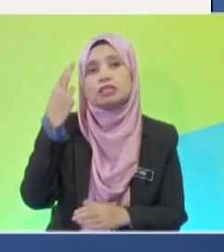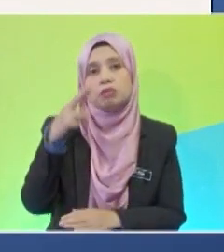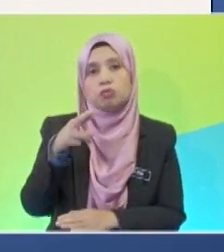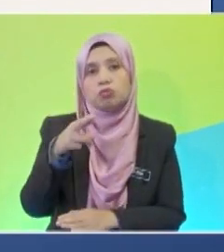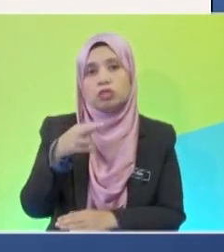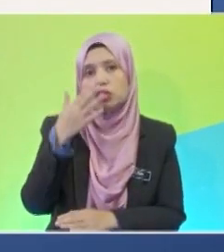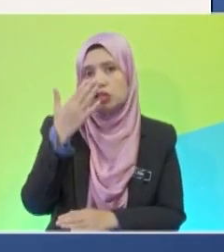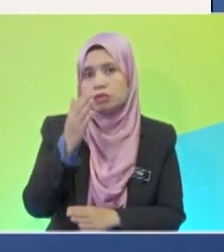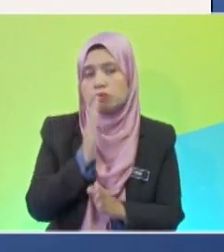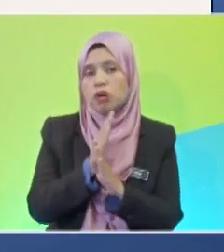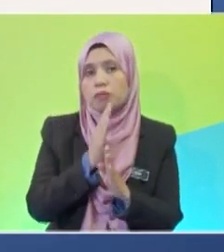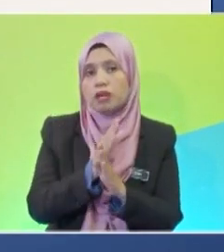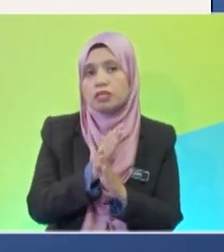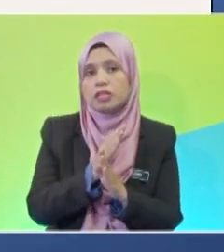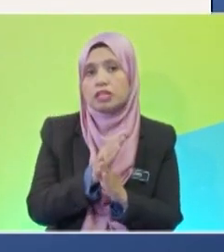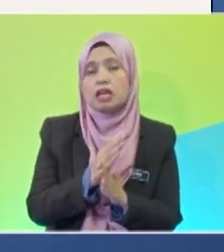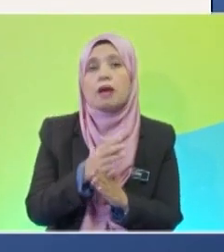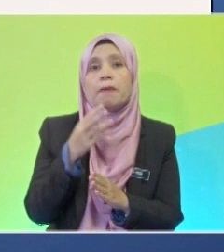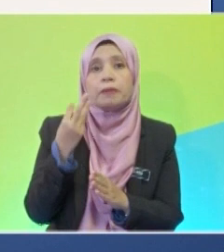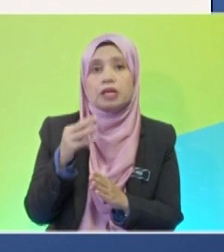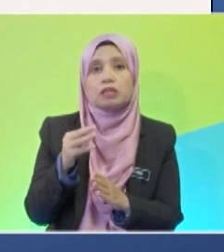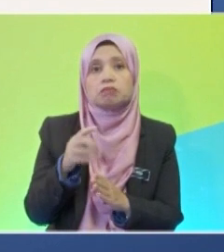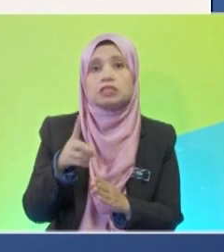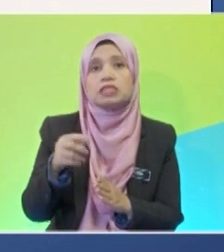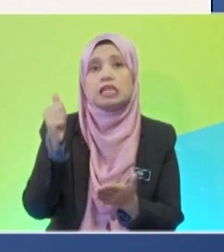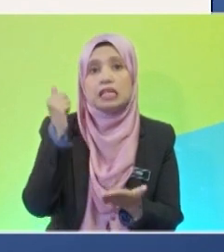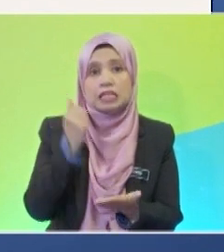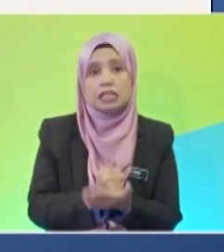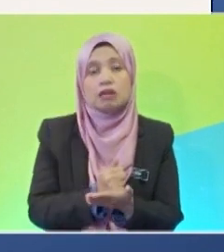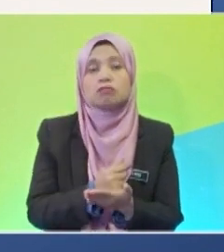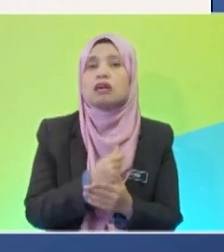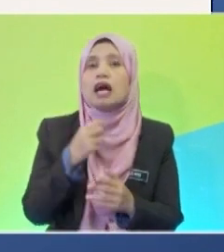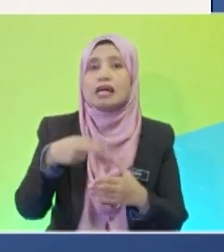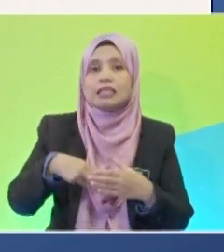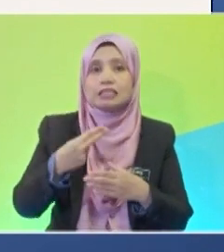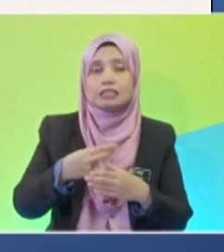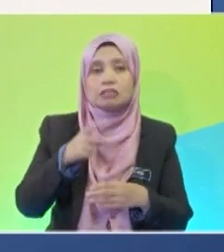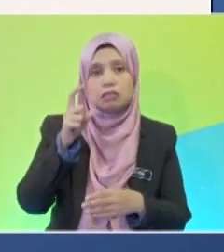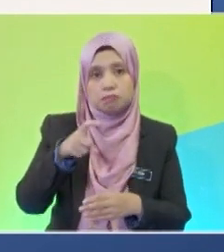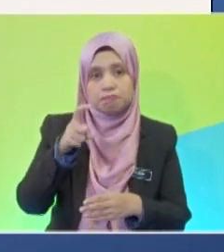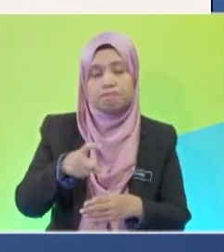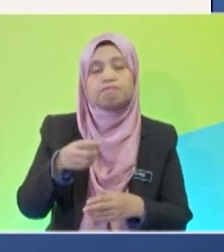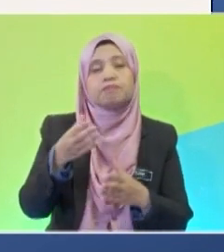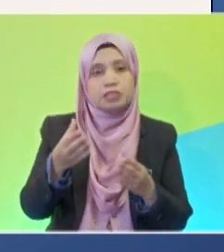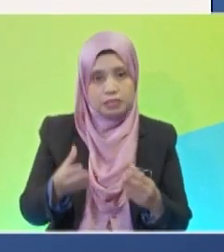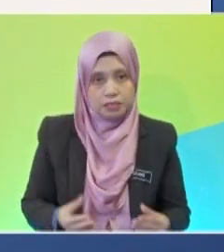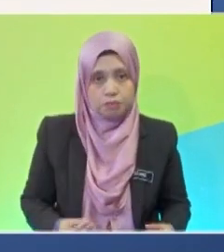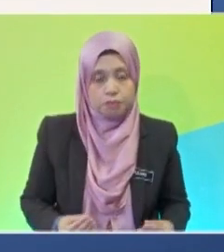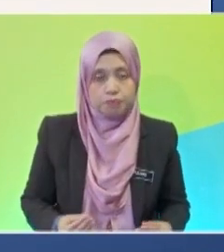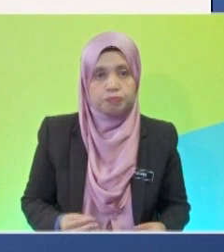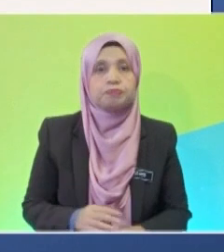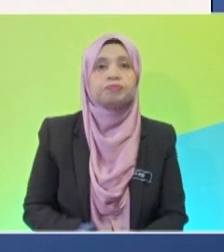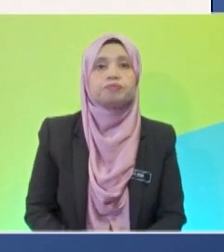buat pelarasan. Mereka kena iktiraf hasil yang sepatutnya diterima. Inilah yang dikatakan pelarasan